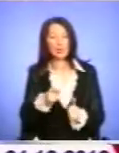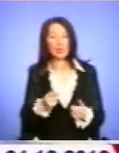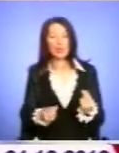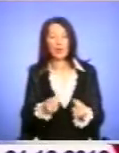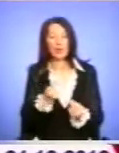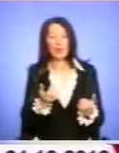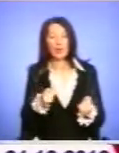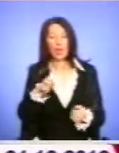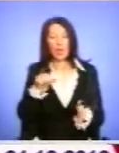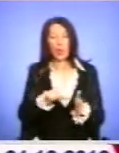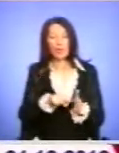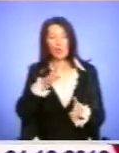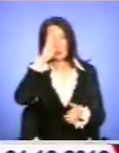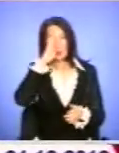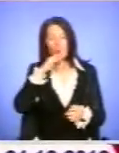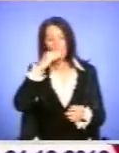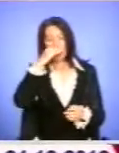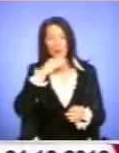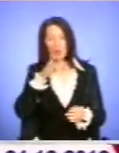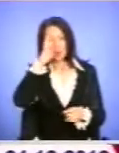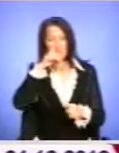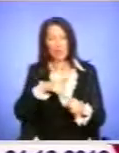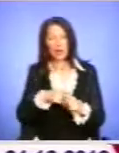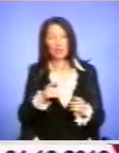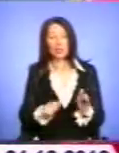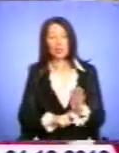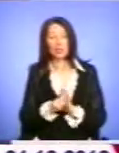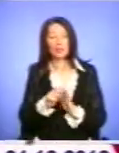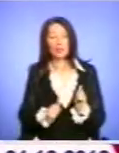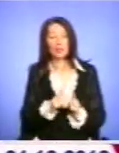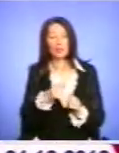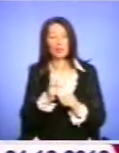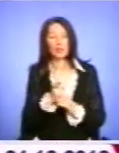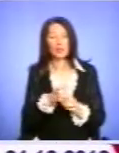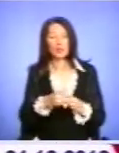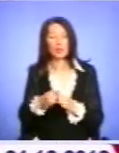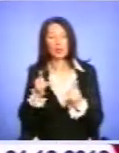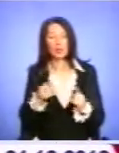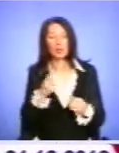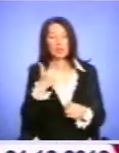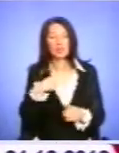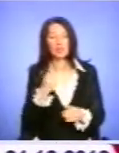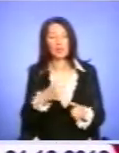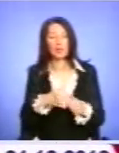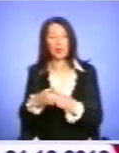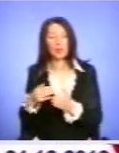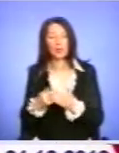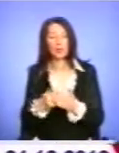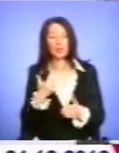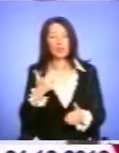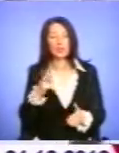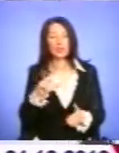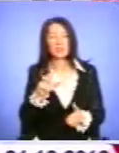брат. Починали змагання із 12 команд. Сьогодні ж їх 31. А це близько 360 футболістів.